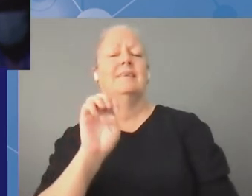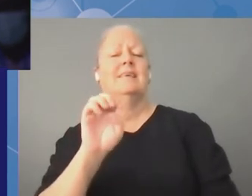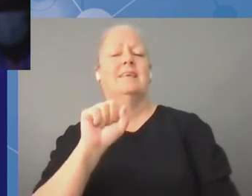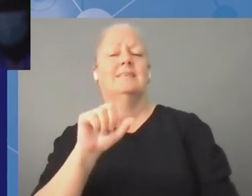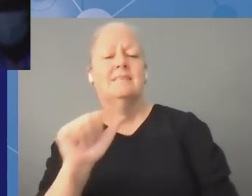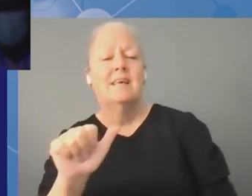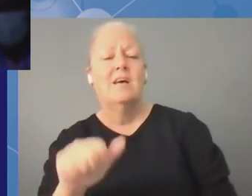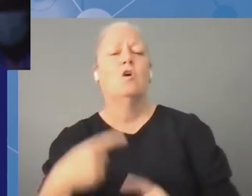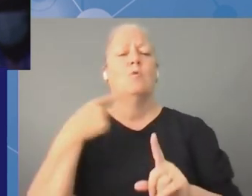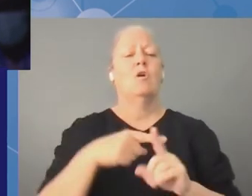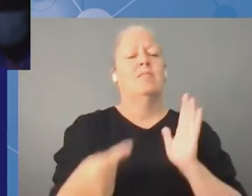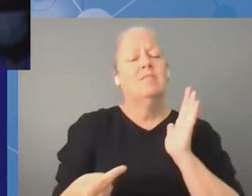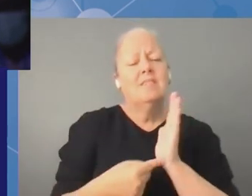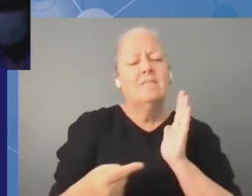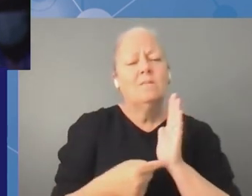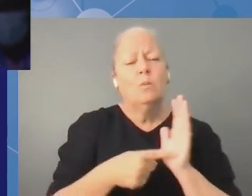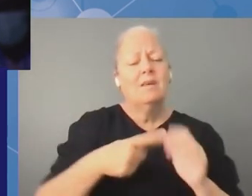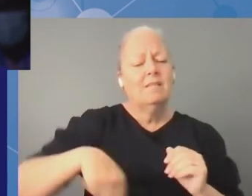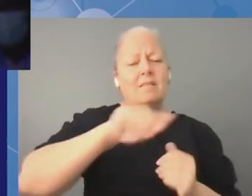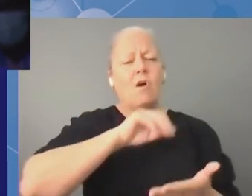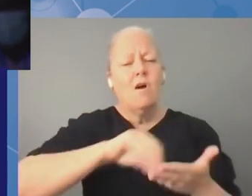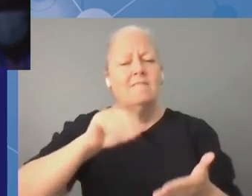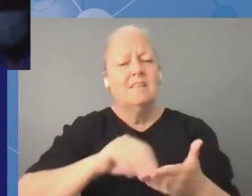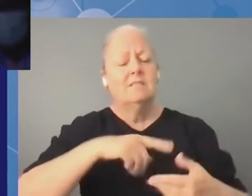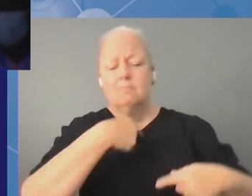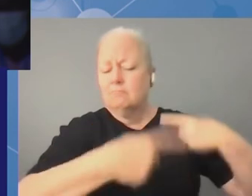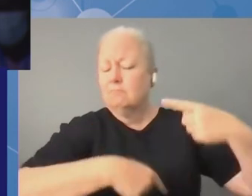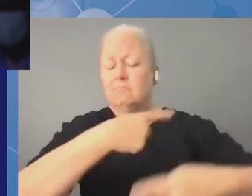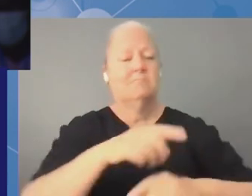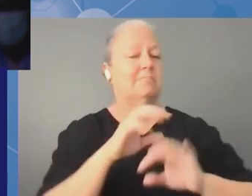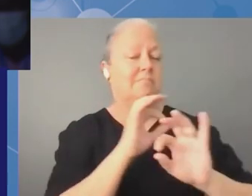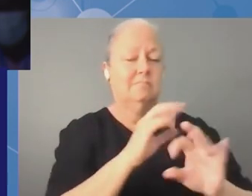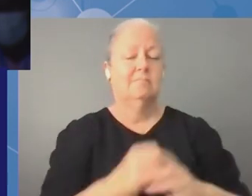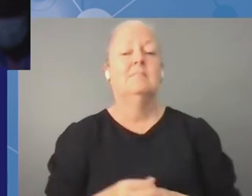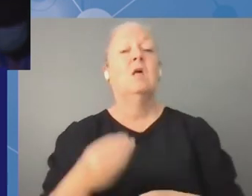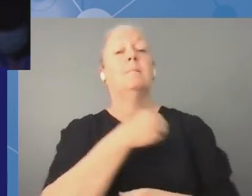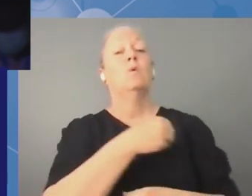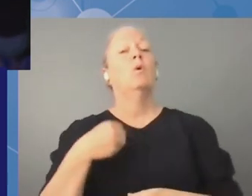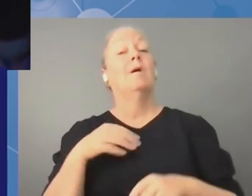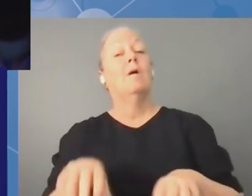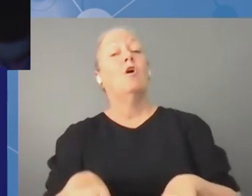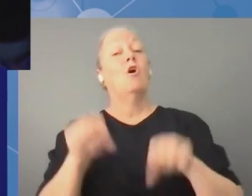أي حوكمة الإنترنت للشباب. وكانت هناك جلسة